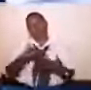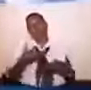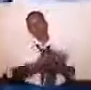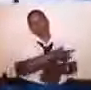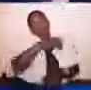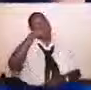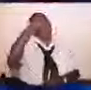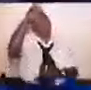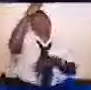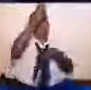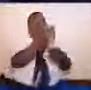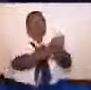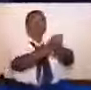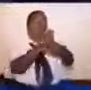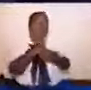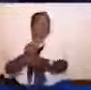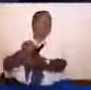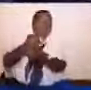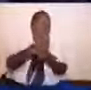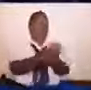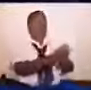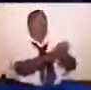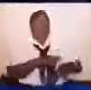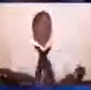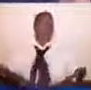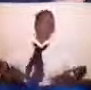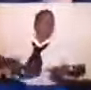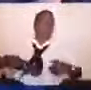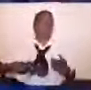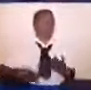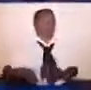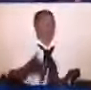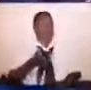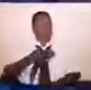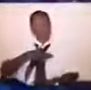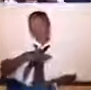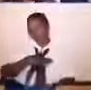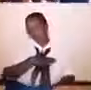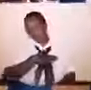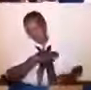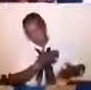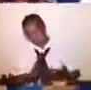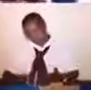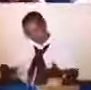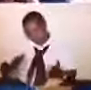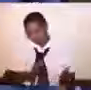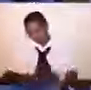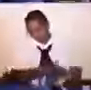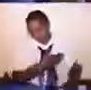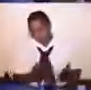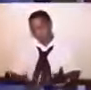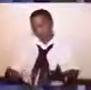ineshatine, ni mwe mwai katilila, umwe owandi.